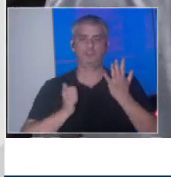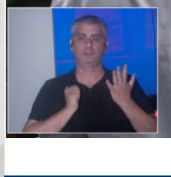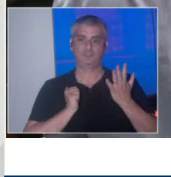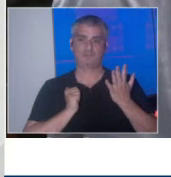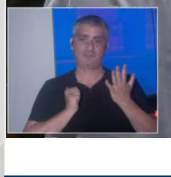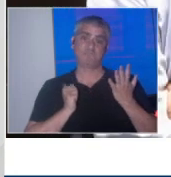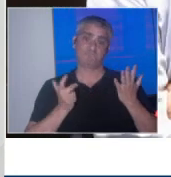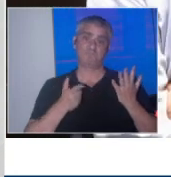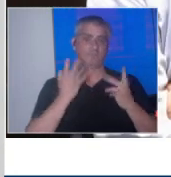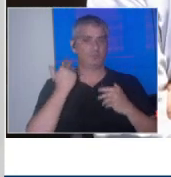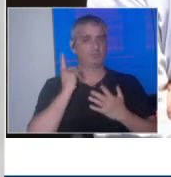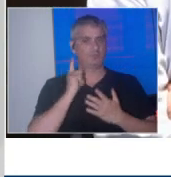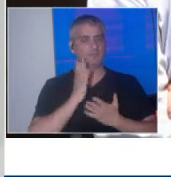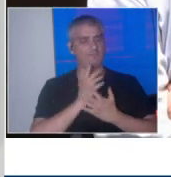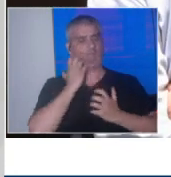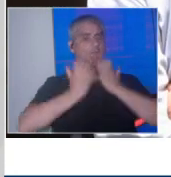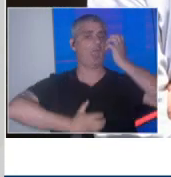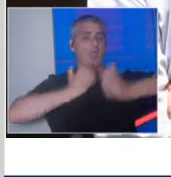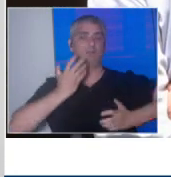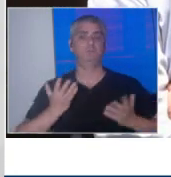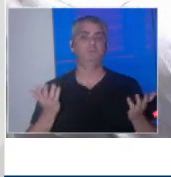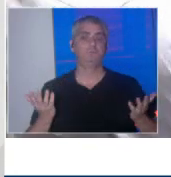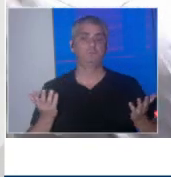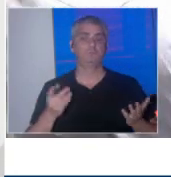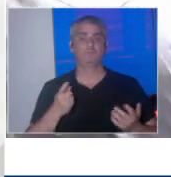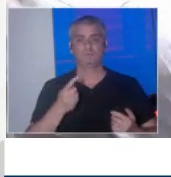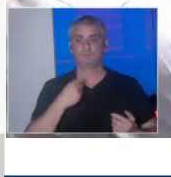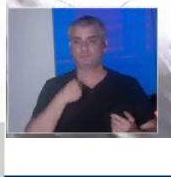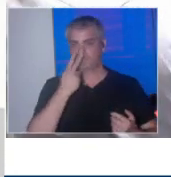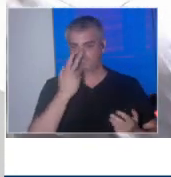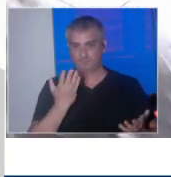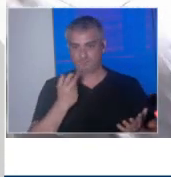שלפי התיאוריה הזאת היו אמורים כבר לעמד על הרגליים האחוריות, משום מה נראה